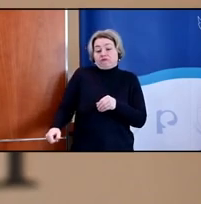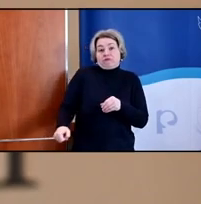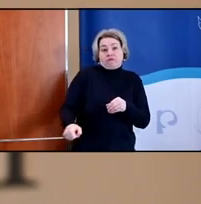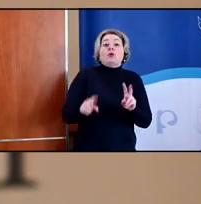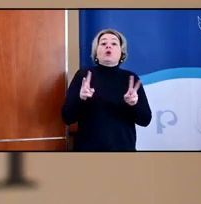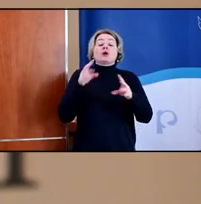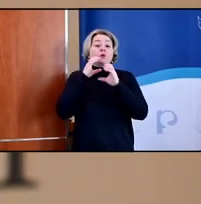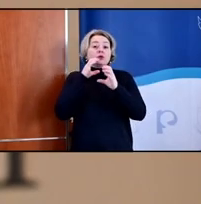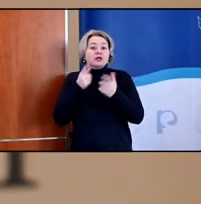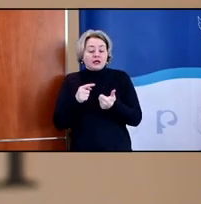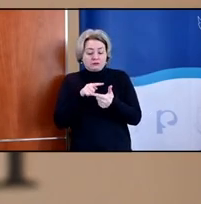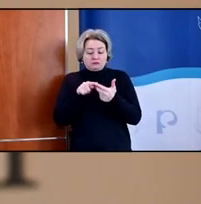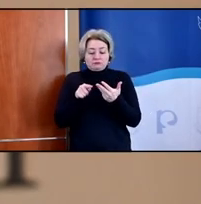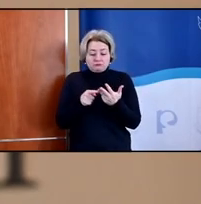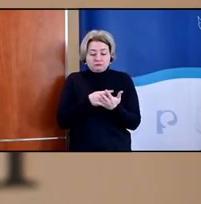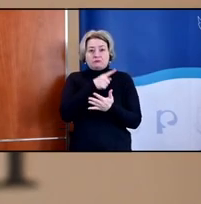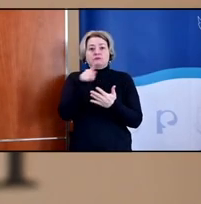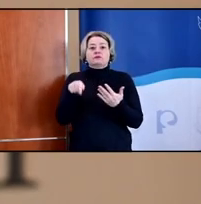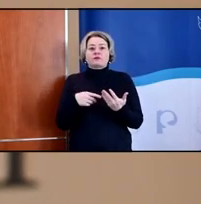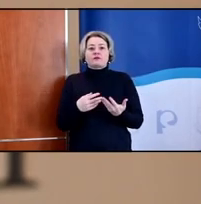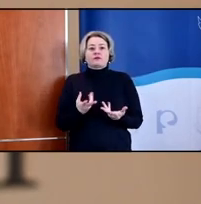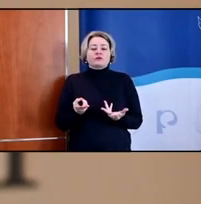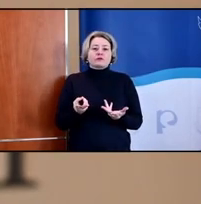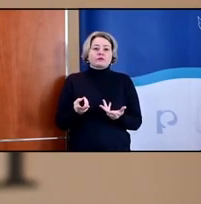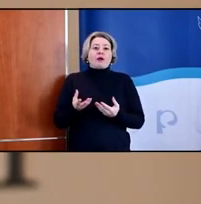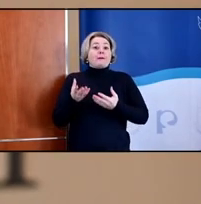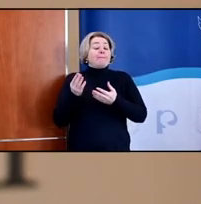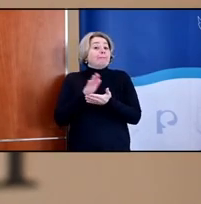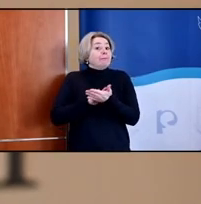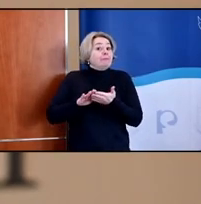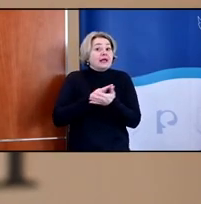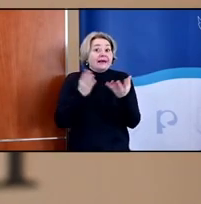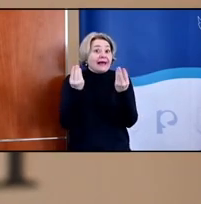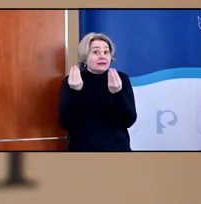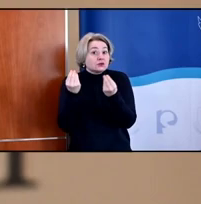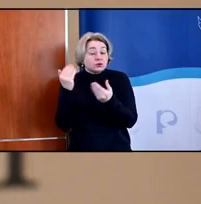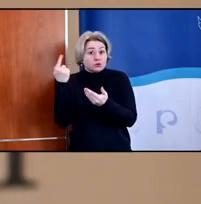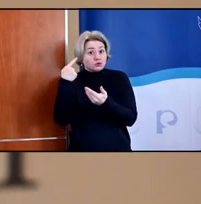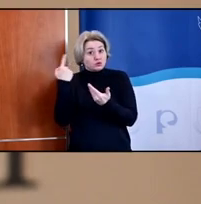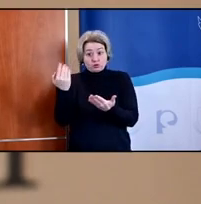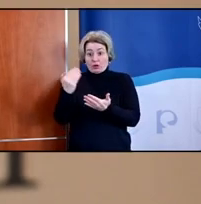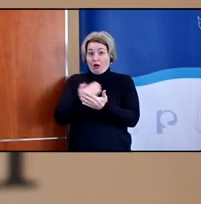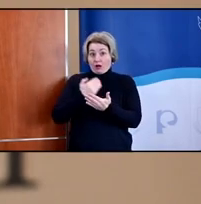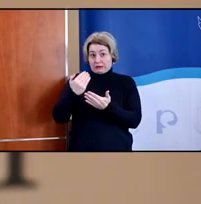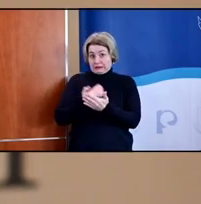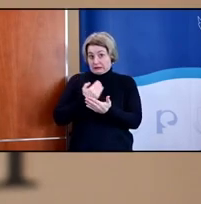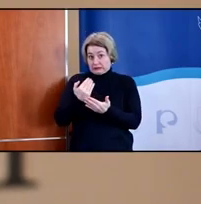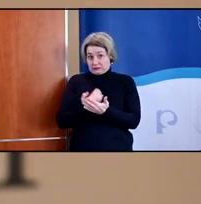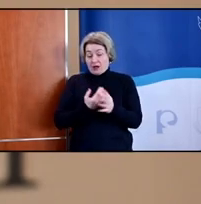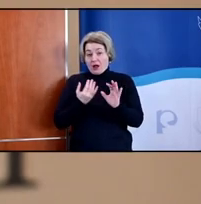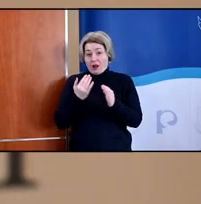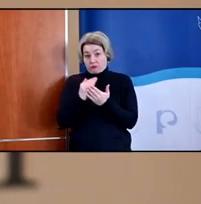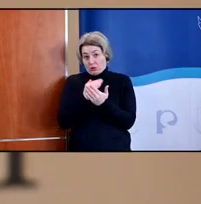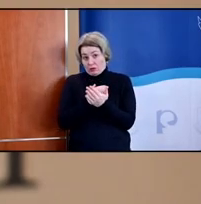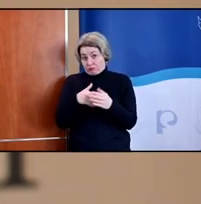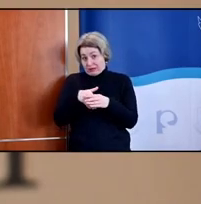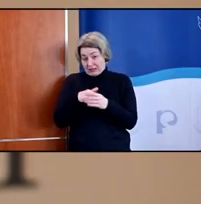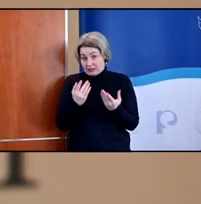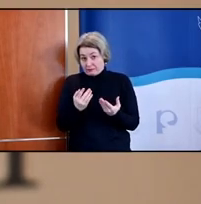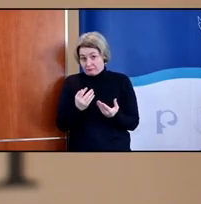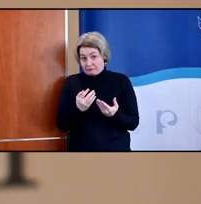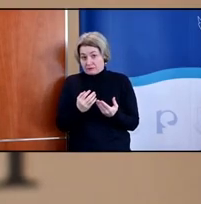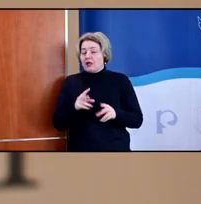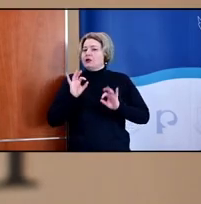itt világítottak rá arra hogy milyen olyan eszközök vannak amiket tudunk használni egy-egy program során és nagyon jó